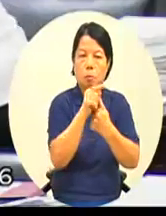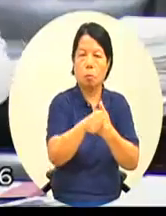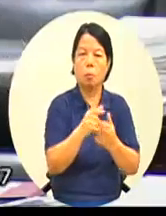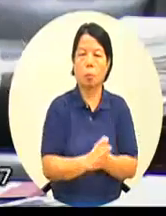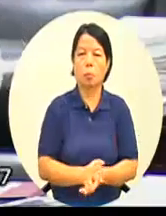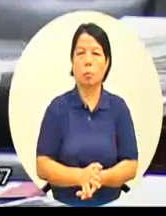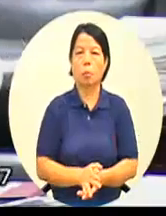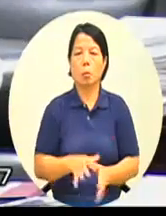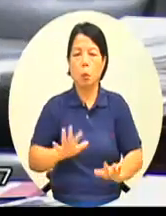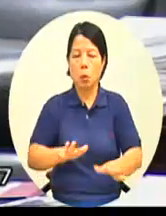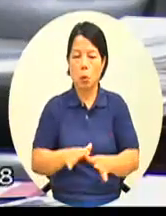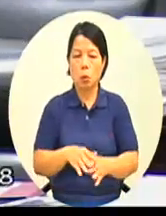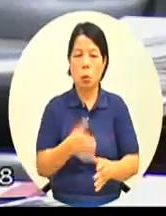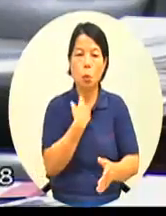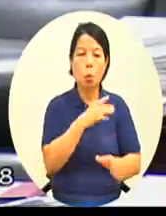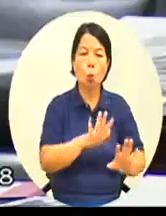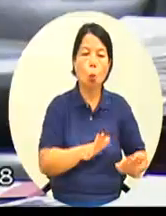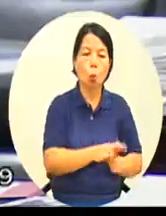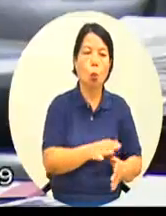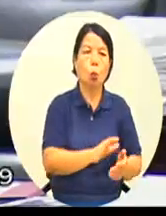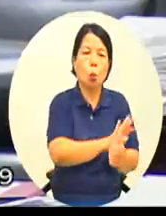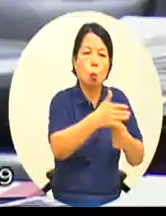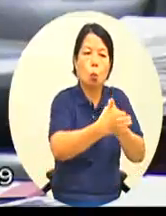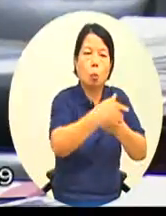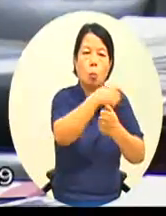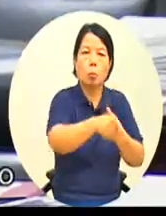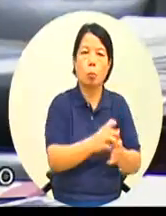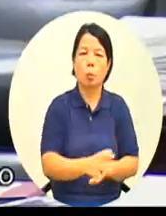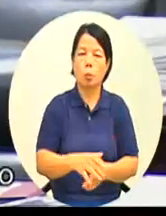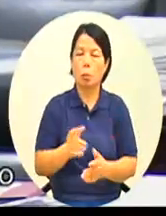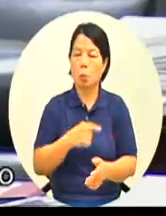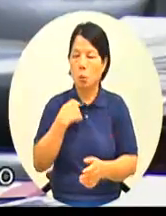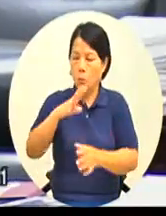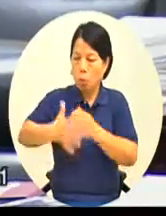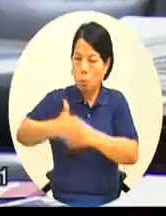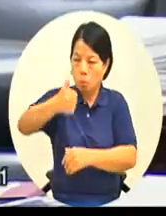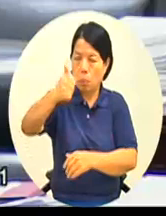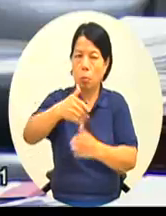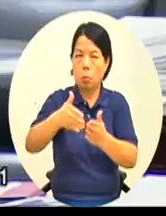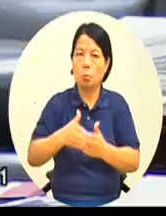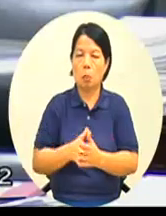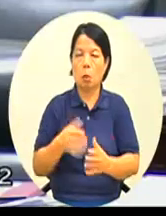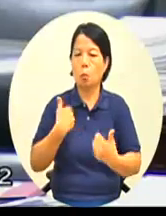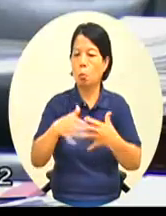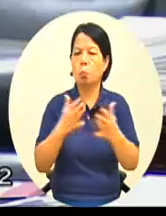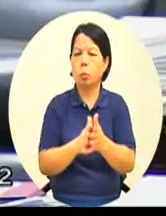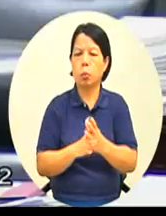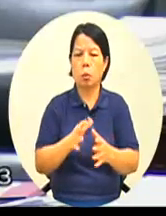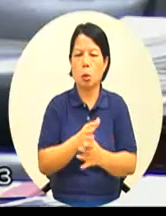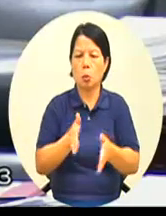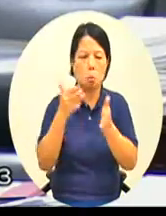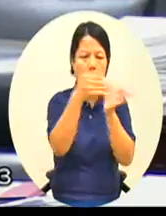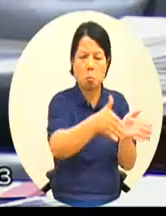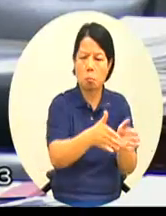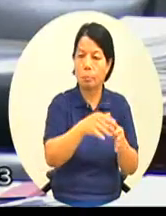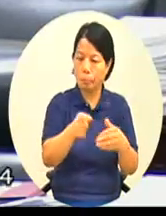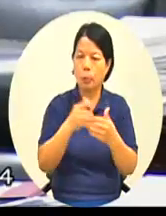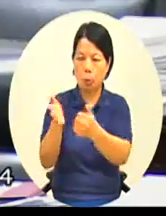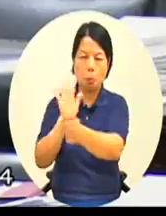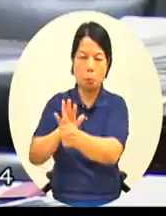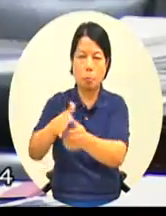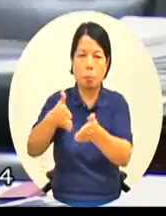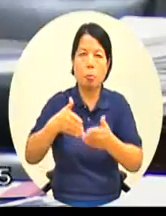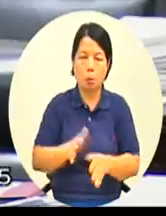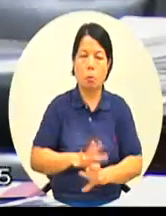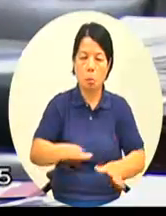是你们在坚守劳工的权益的同时，我相信业者的部分，我也觉得不要有点矫枉过正。我们目前接到很多的